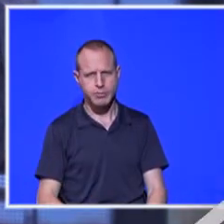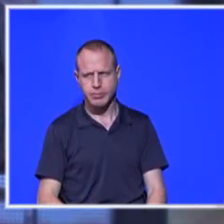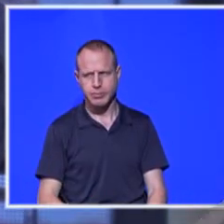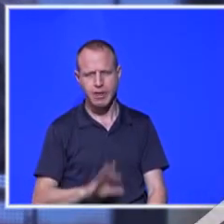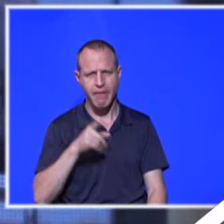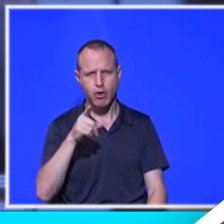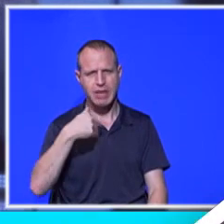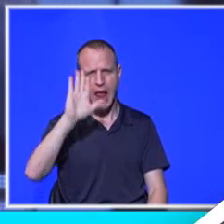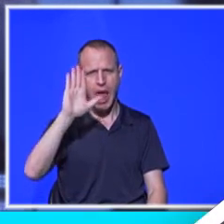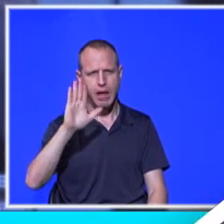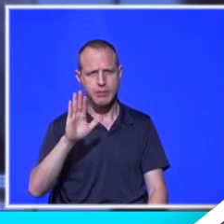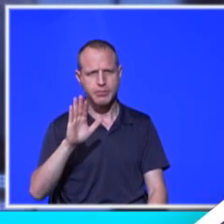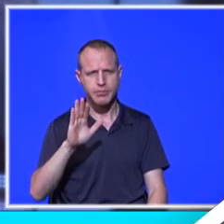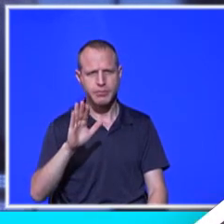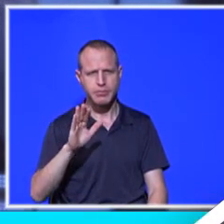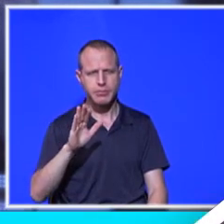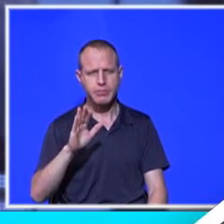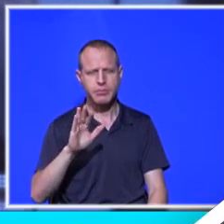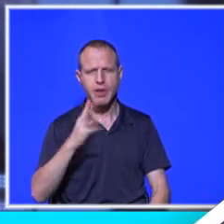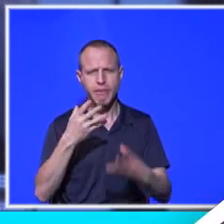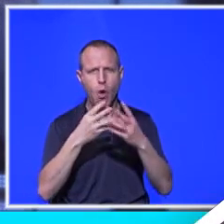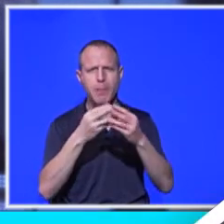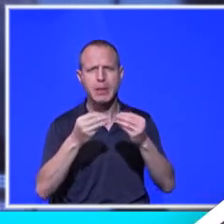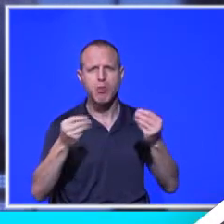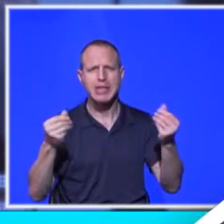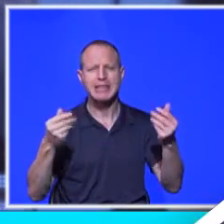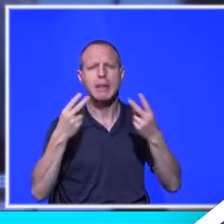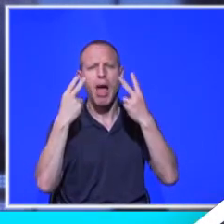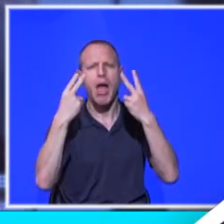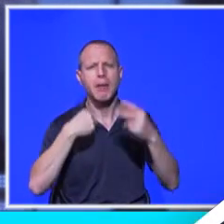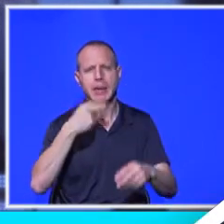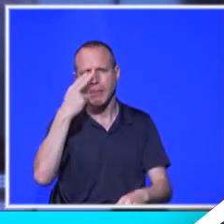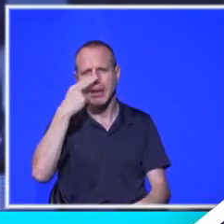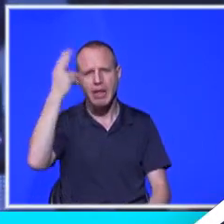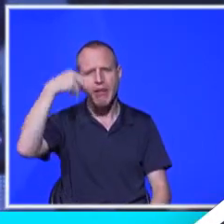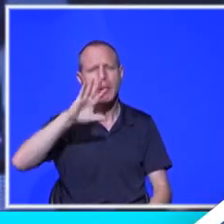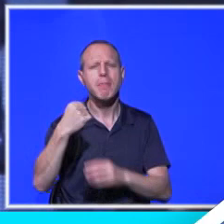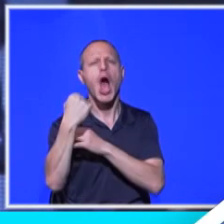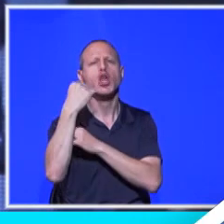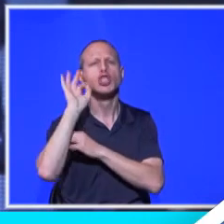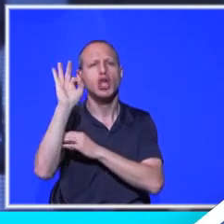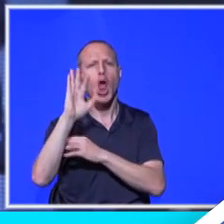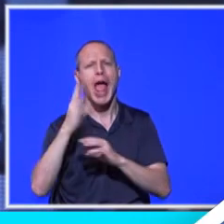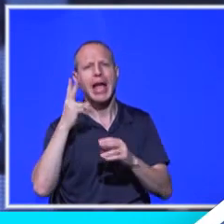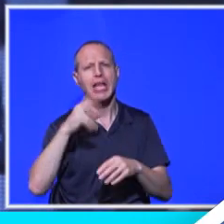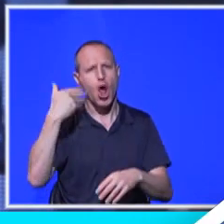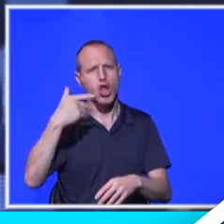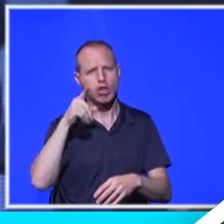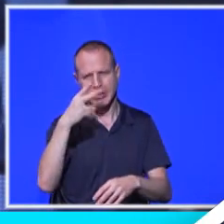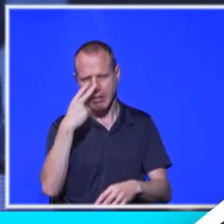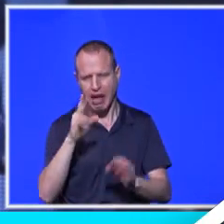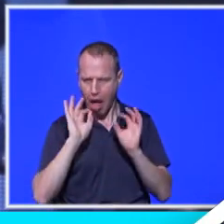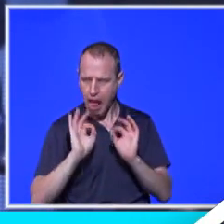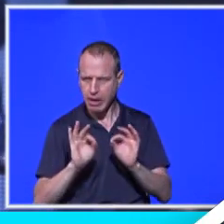לאיפה זה הלך? זאת אומרת, איפה מתמוססים הערכים? זאת אומרת, אני מנסה להבין מה החוזק שלו. איך זה יכול להיות שזה נראה